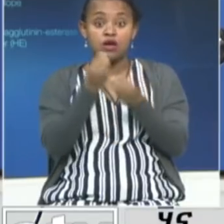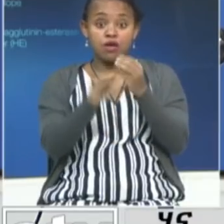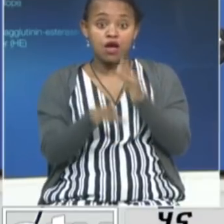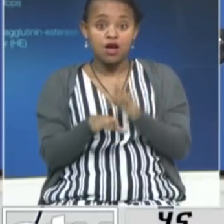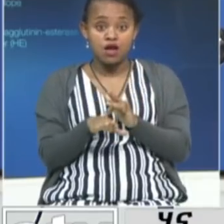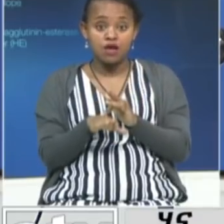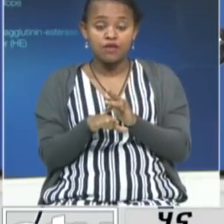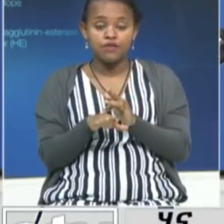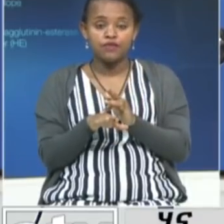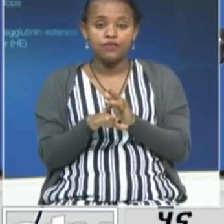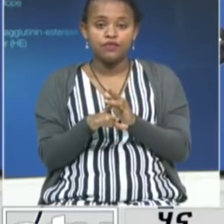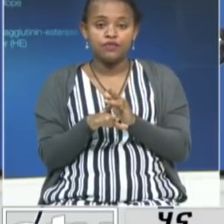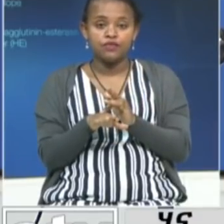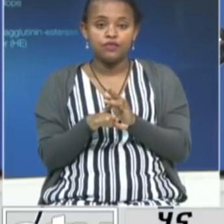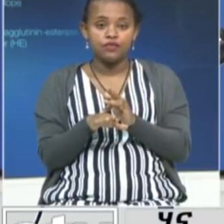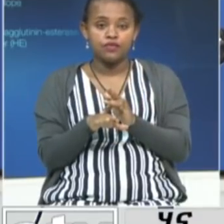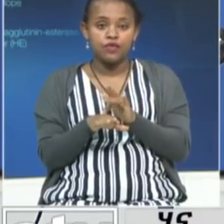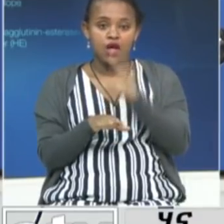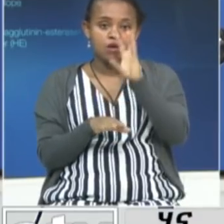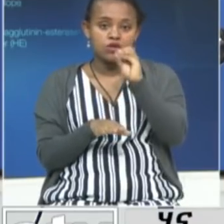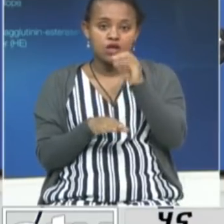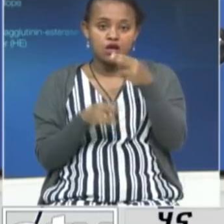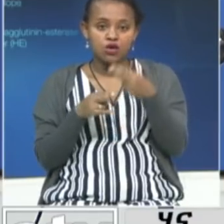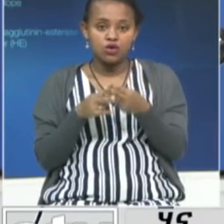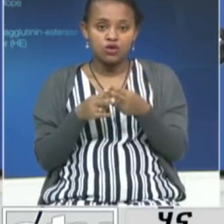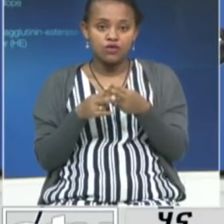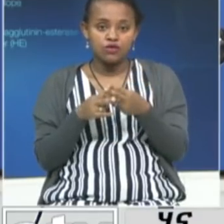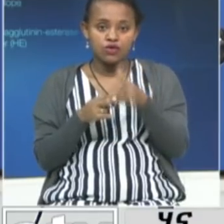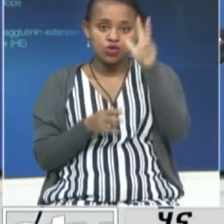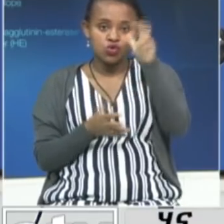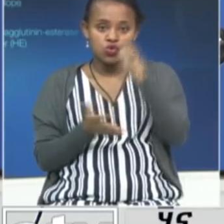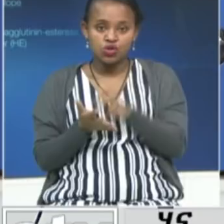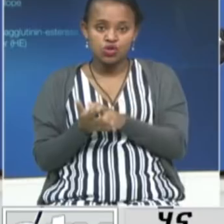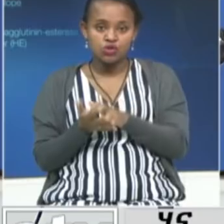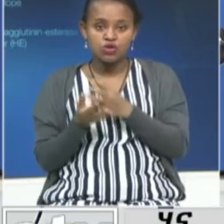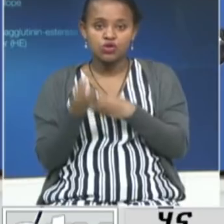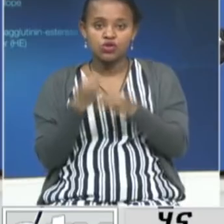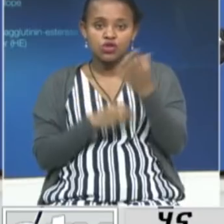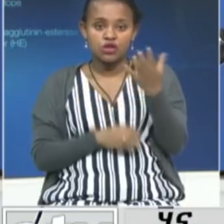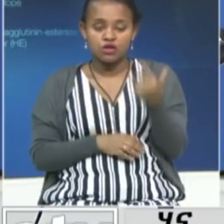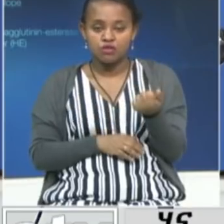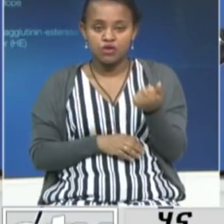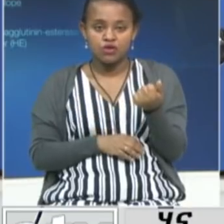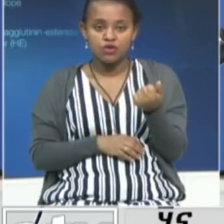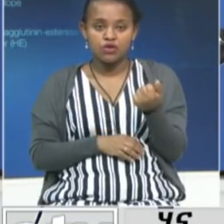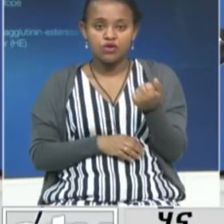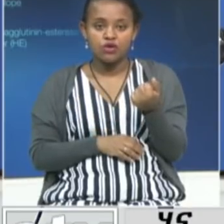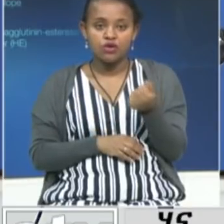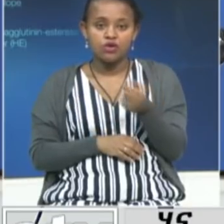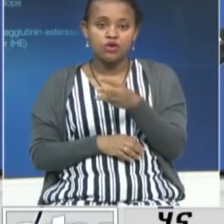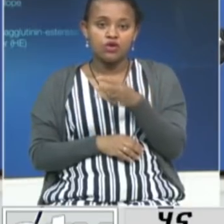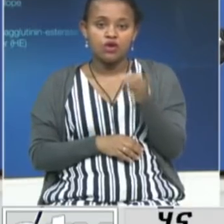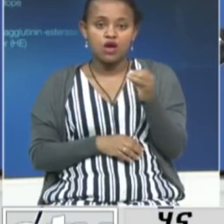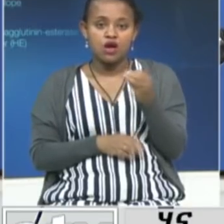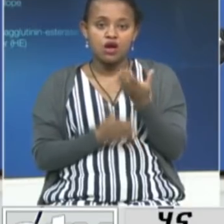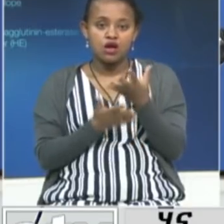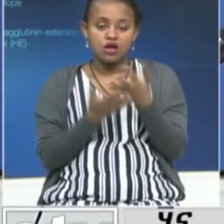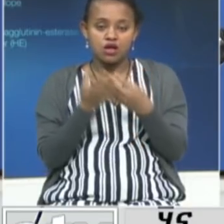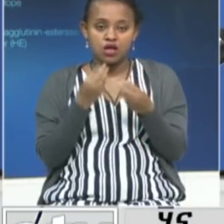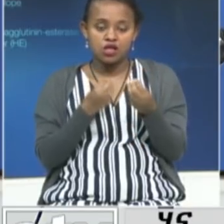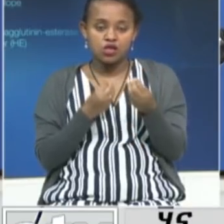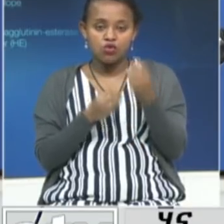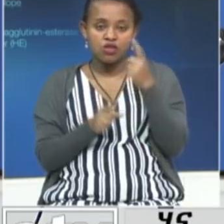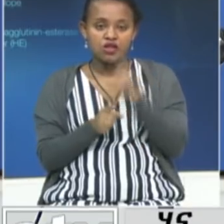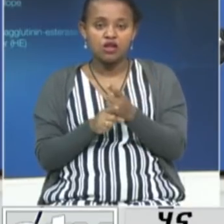ሰዓት 50 ኪሎ ጤፍ 3000 ብር ነበር ሲሸጥ የነበረው። እና በቃ ገብተው